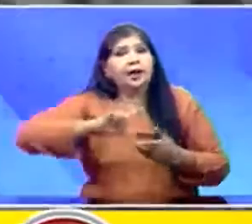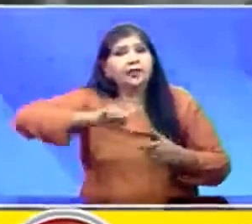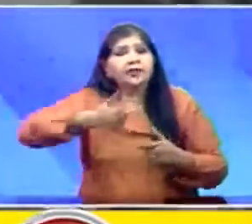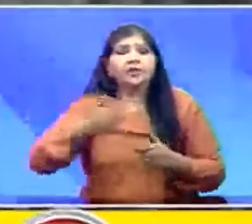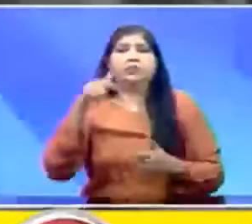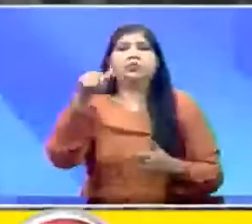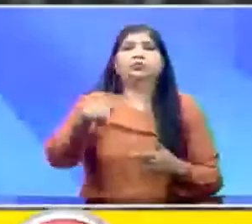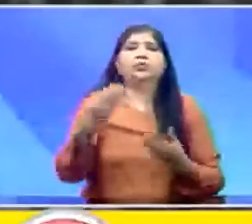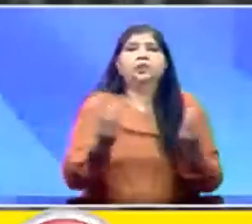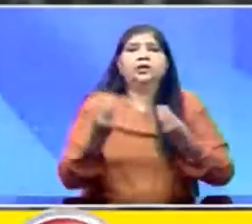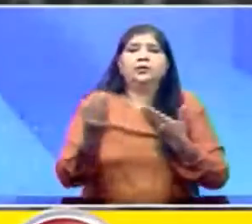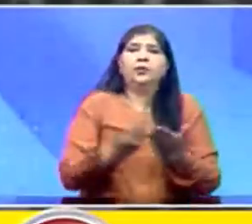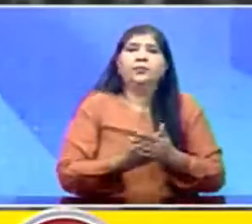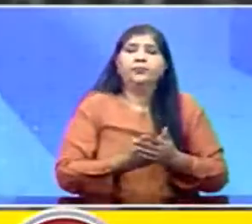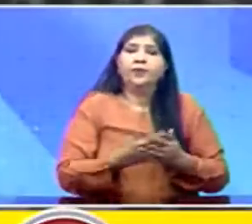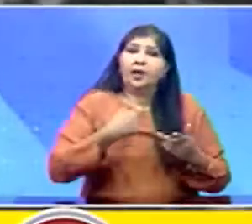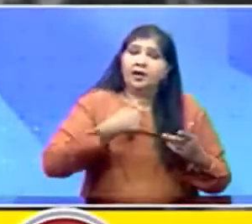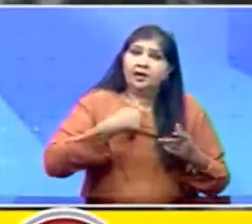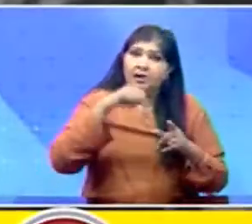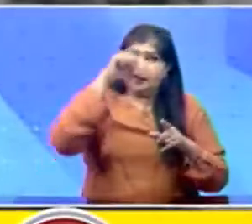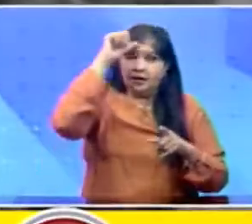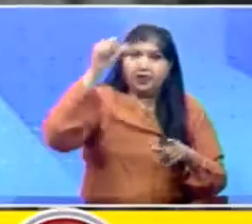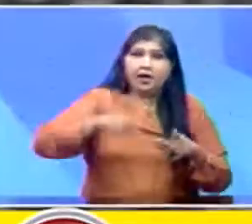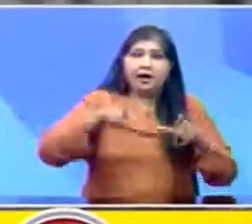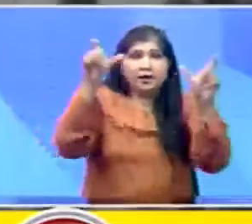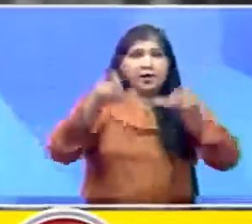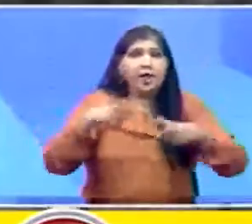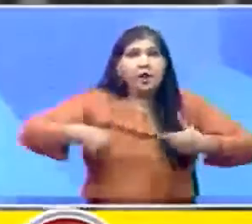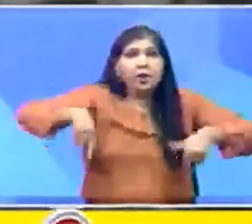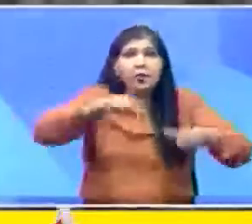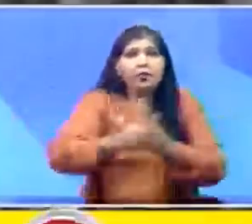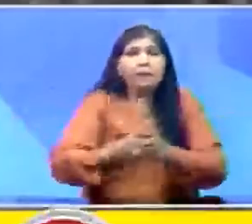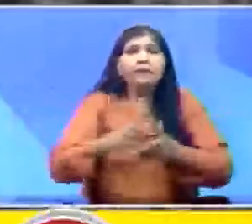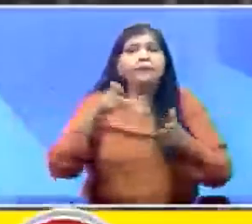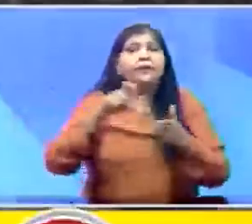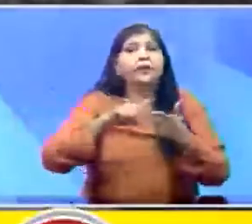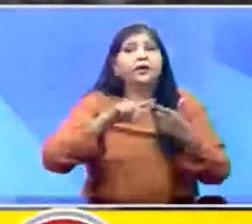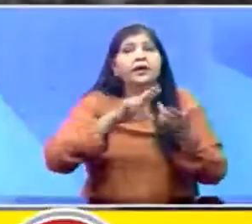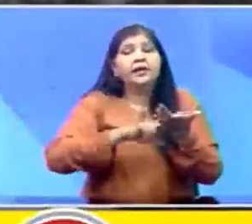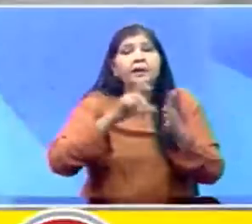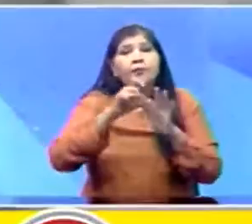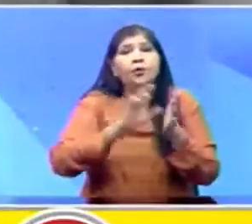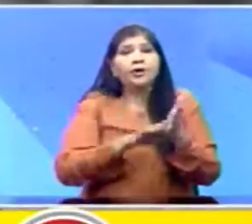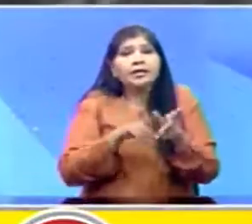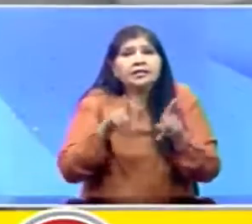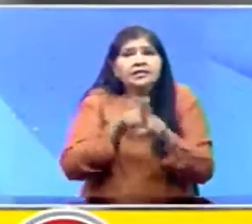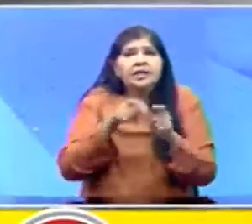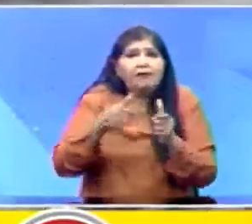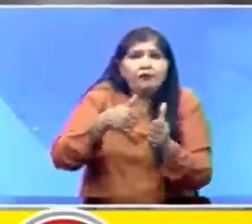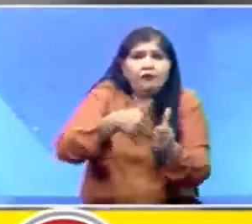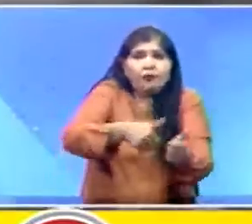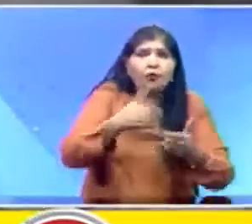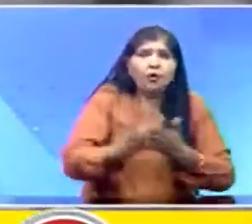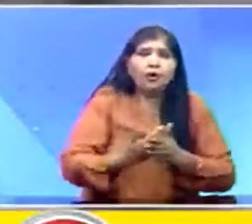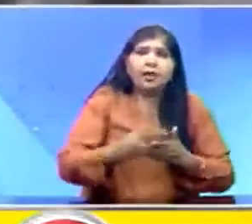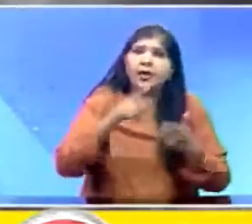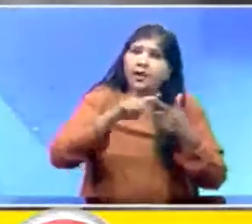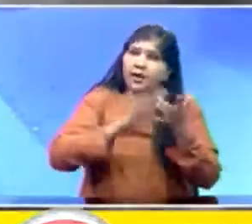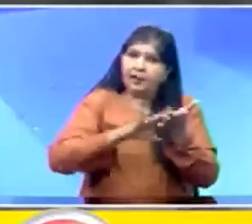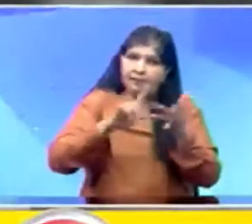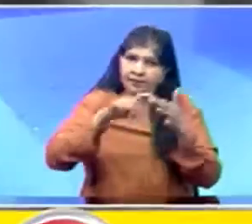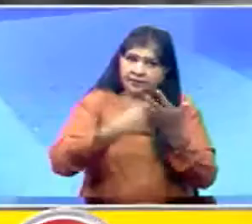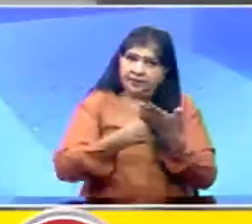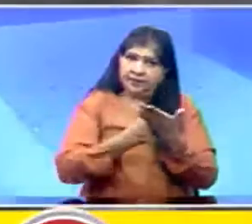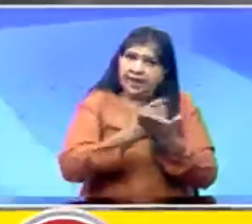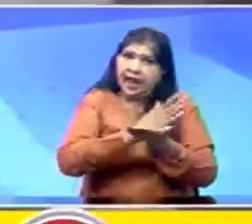उसी की हुई भारत के लोगों ने लोगतांत्रिक तरीके से ही इमर्जन्सी को